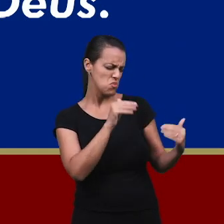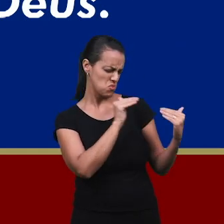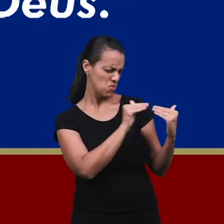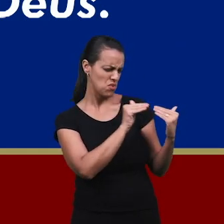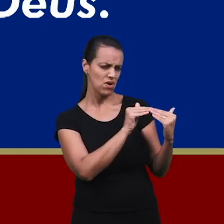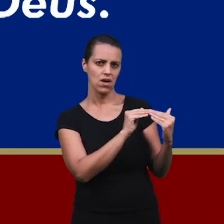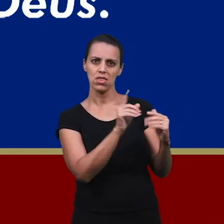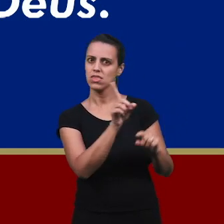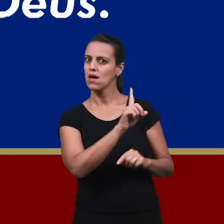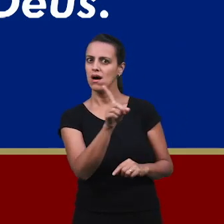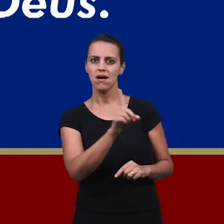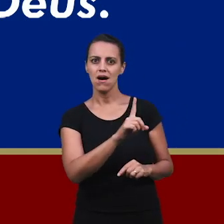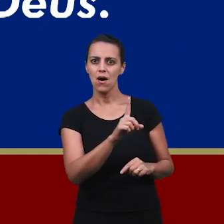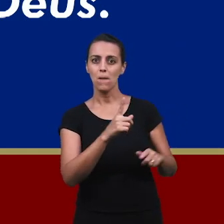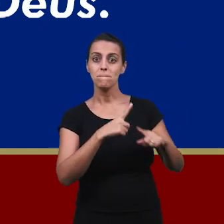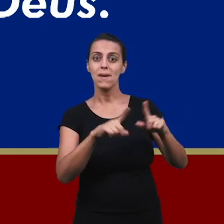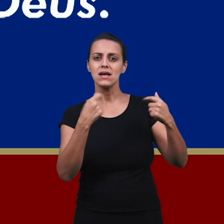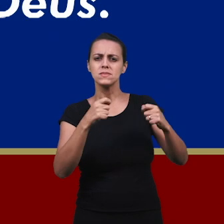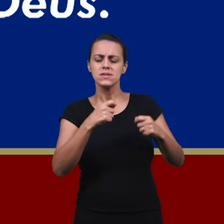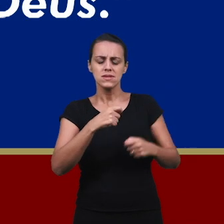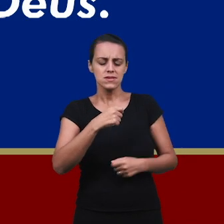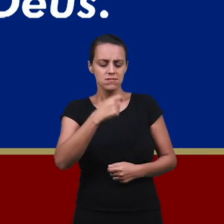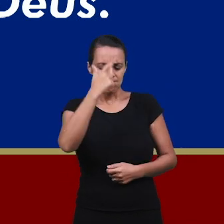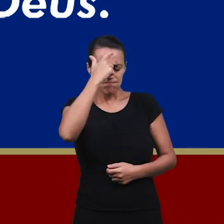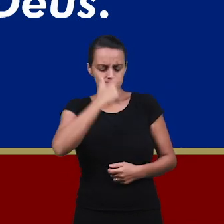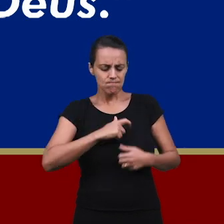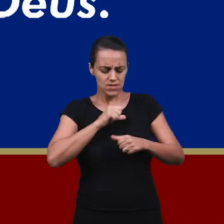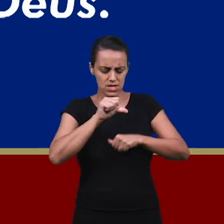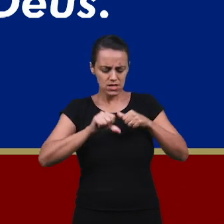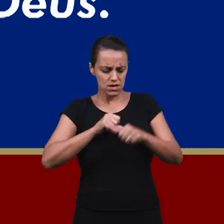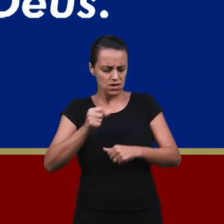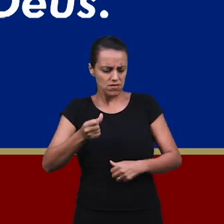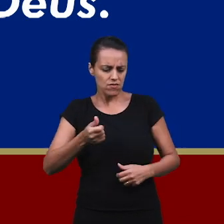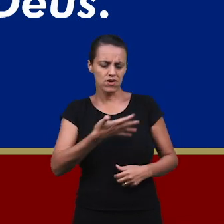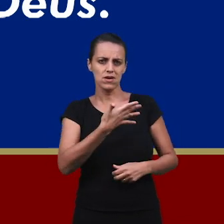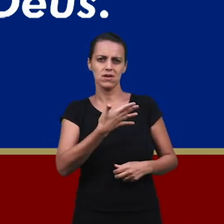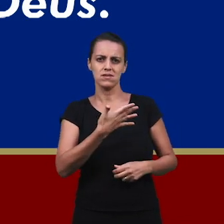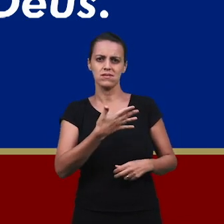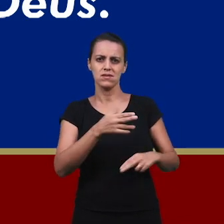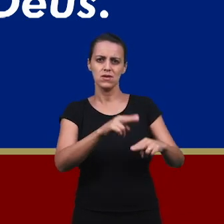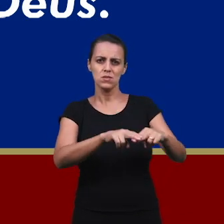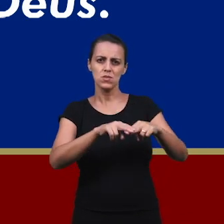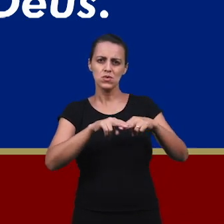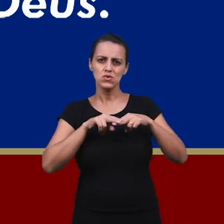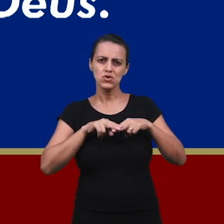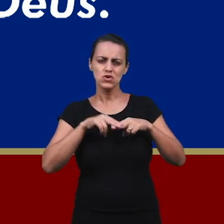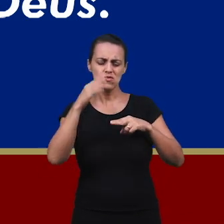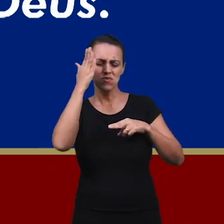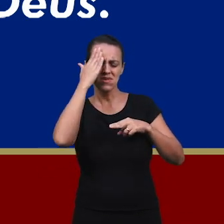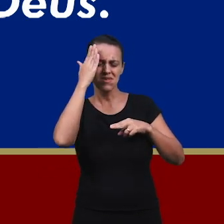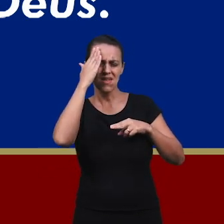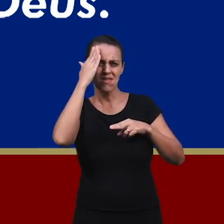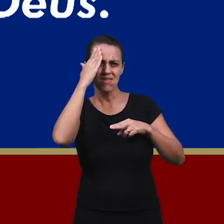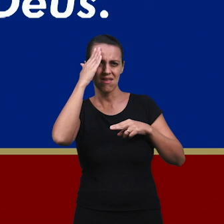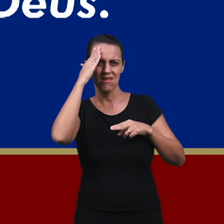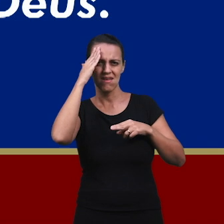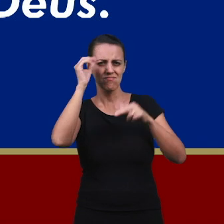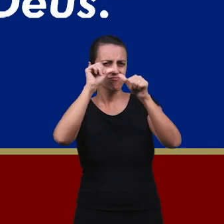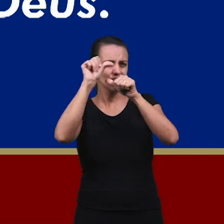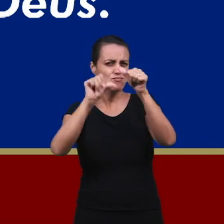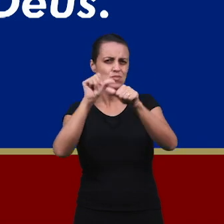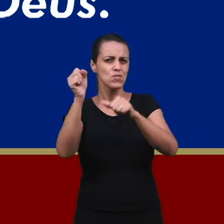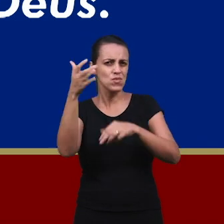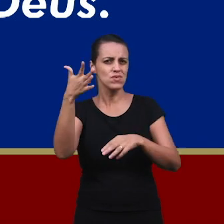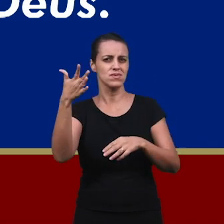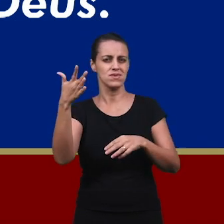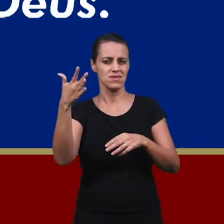ne vous associez pas avec ce monde, mais transformez-vous par le renouvellement de votre compréhension, afin que vous puissiez